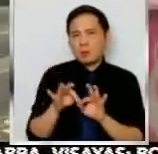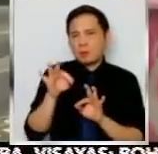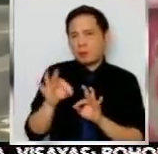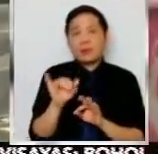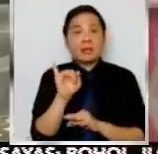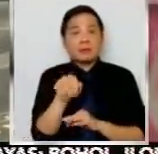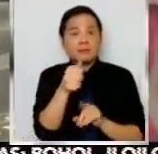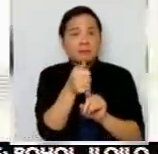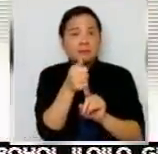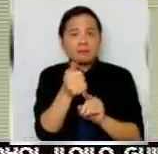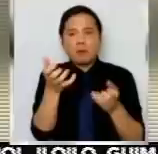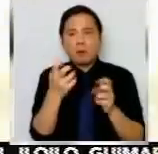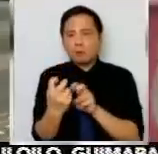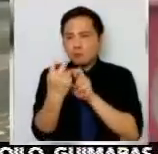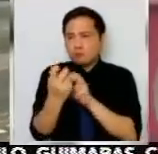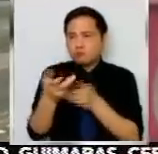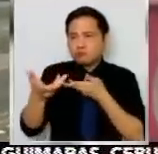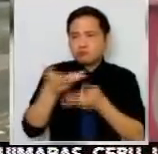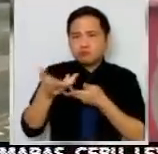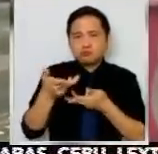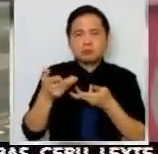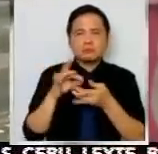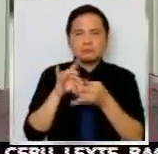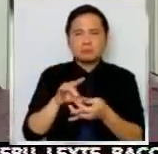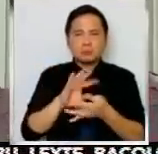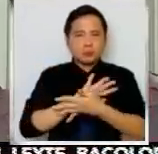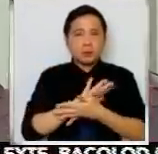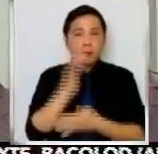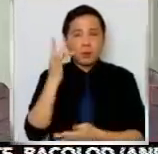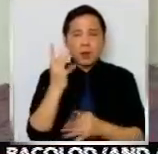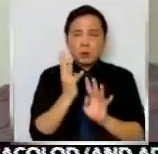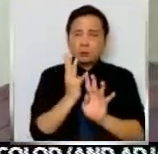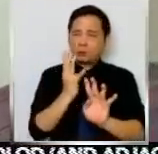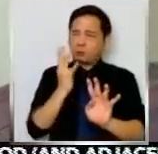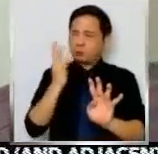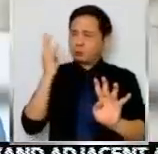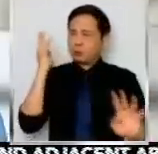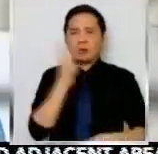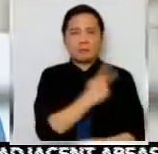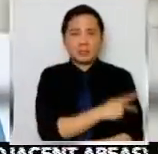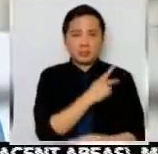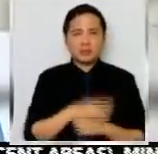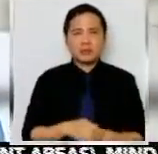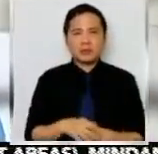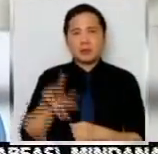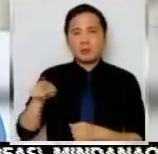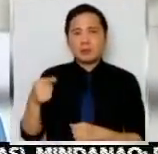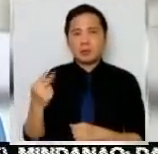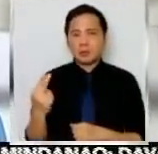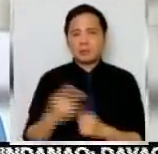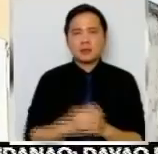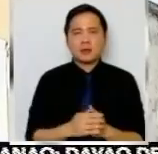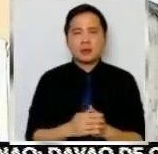symptoms sa kanilang emergency room dahil sa pagdami ng kanilang mga pasyente. Sa PGH naman, nasa 204 na ang nakakonfine